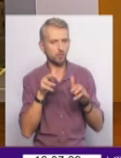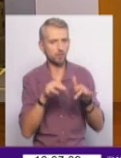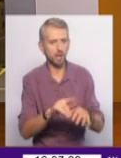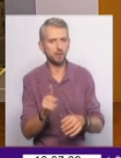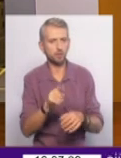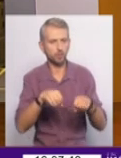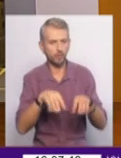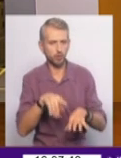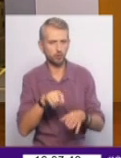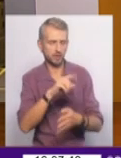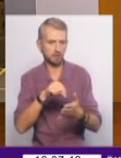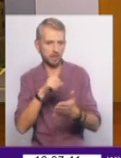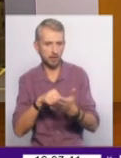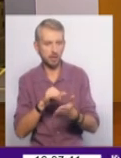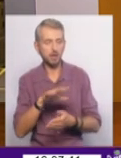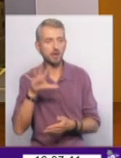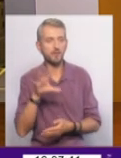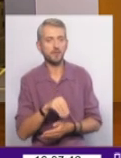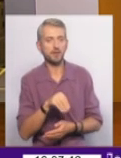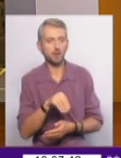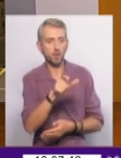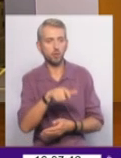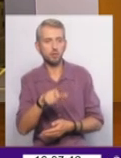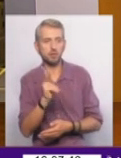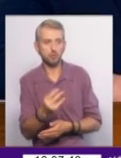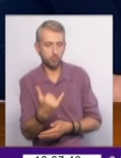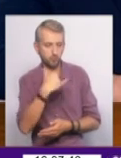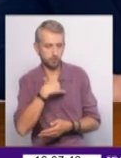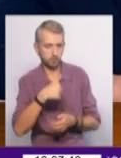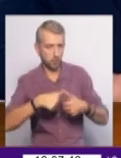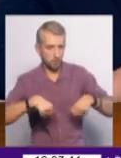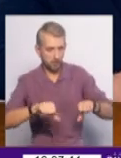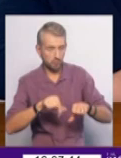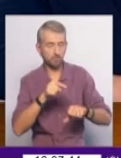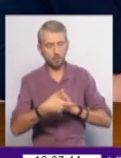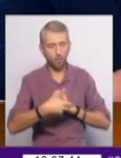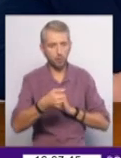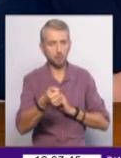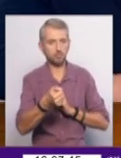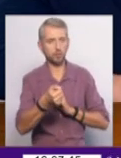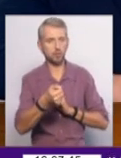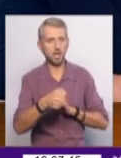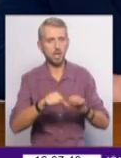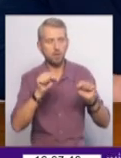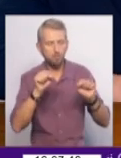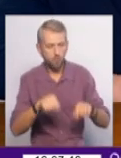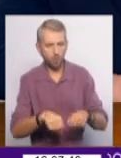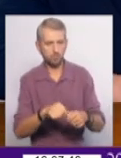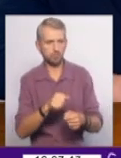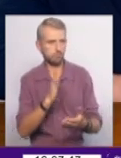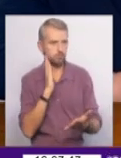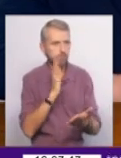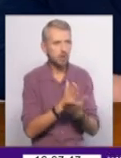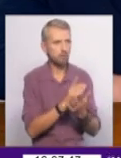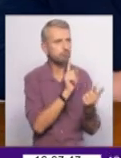щоб вирішувати ці питання. І всі ті мешканці, які приходять на цю комісію, отримують і можуть безпосередньо